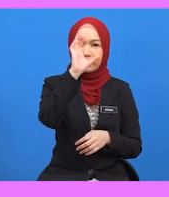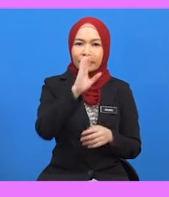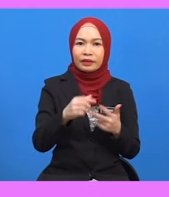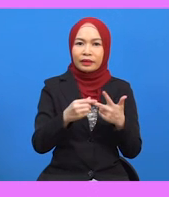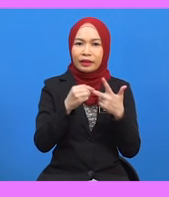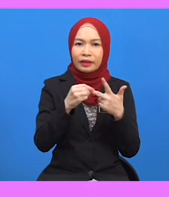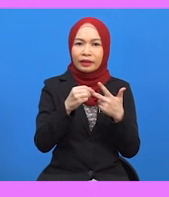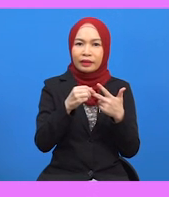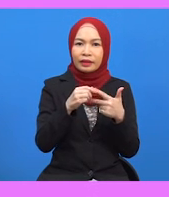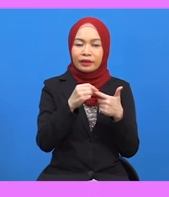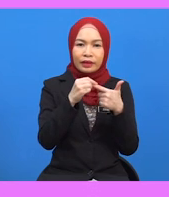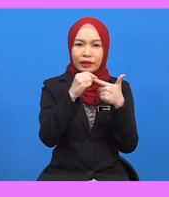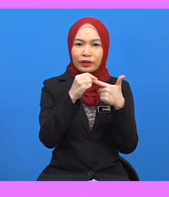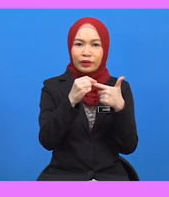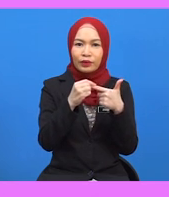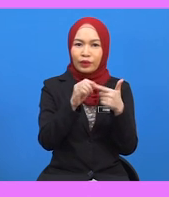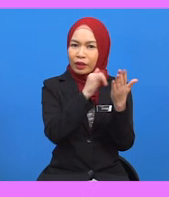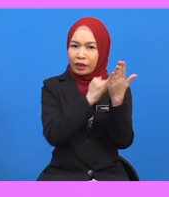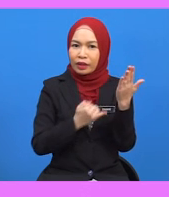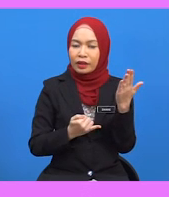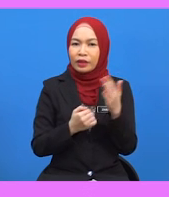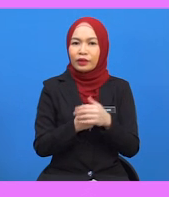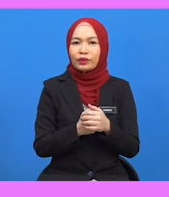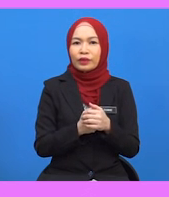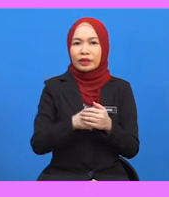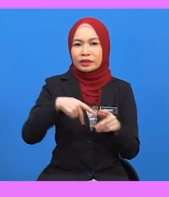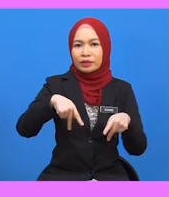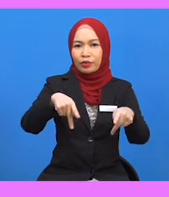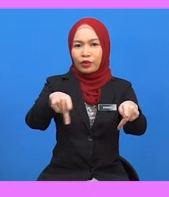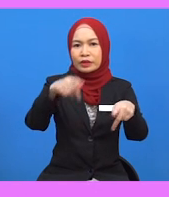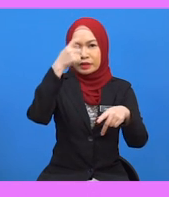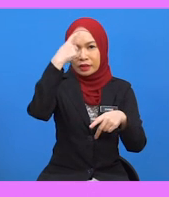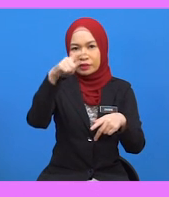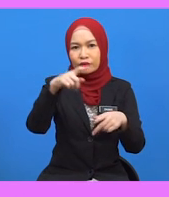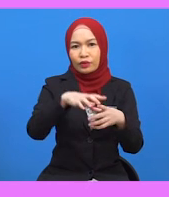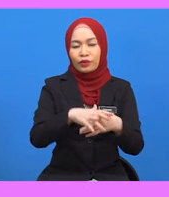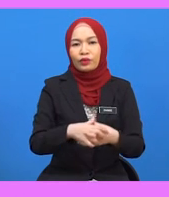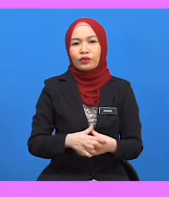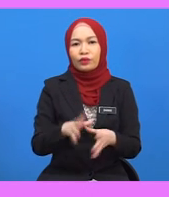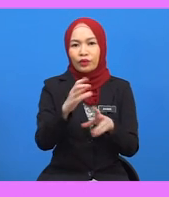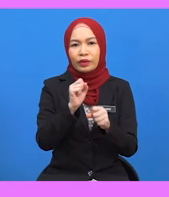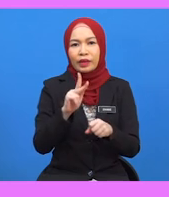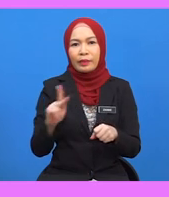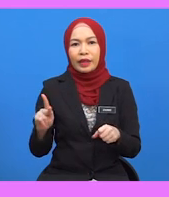kedua, lukis simbol proses untuk setkan senarai